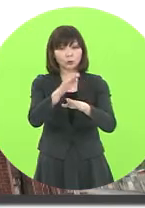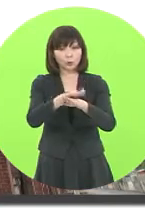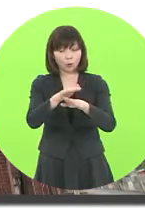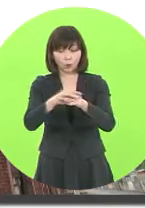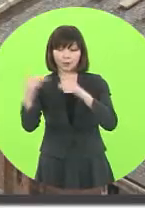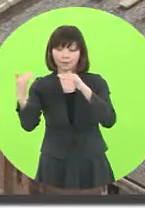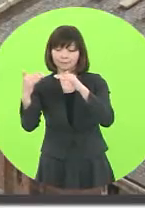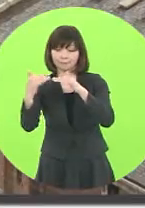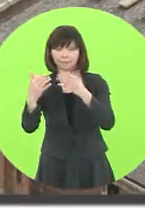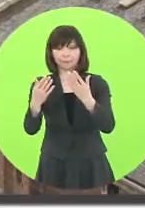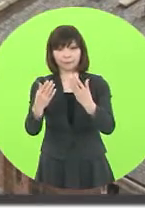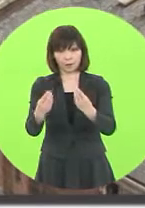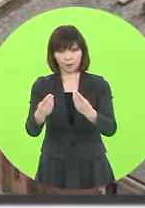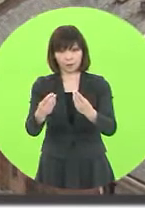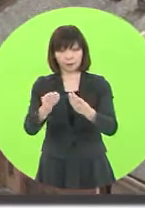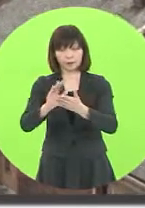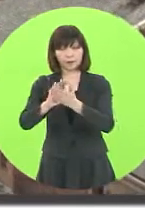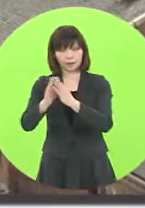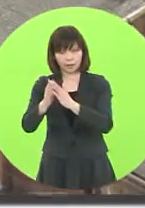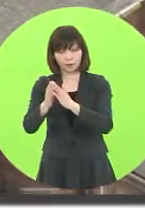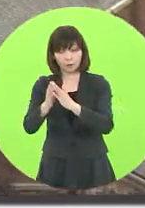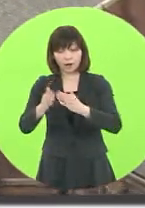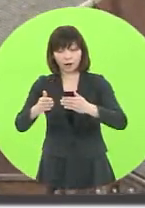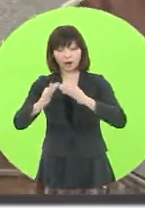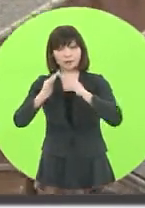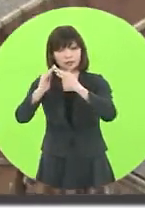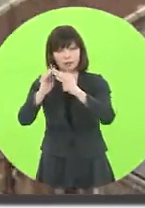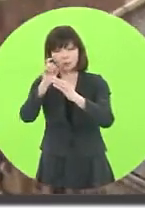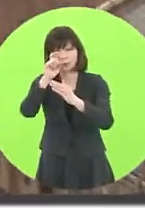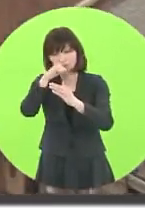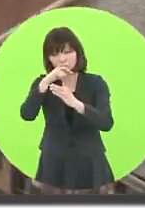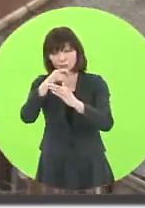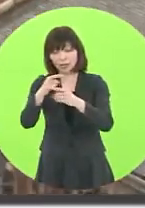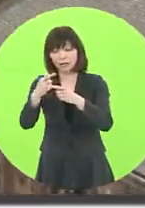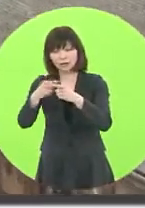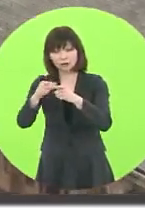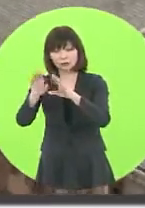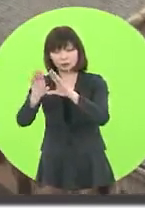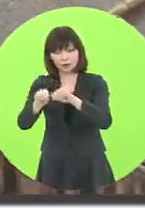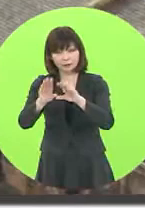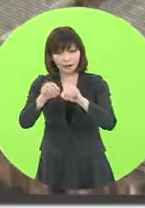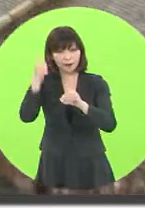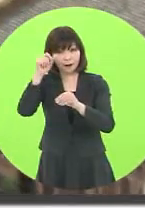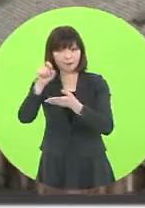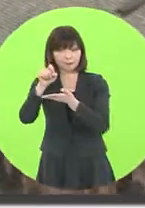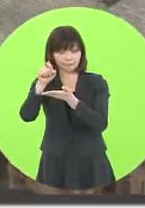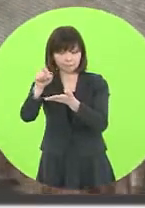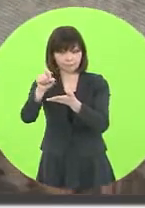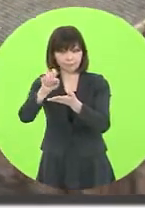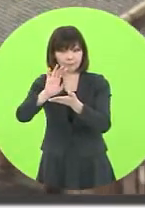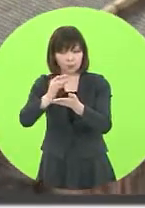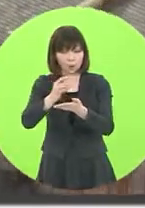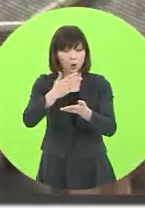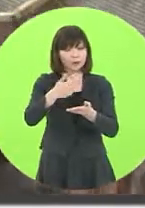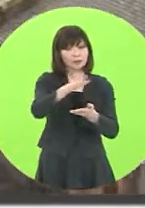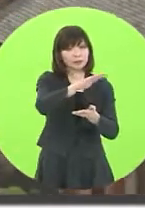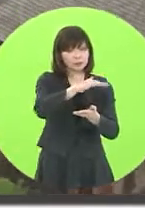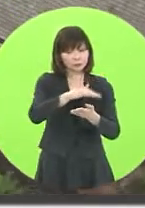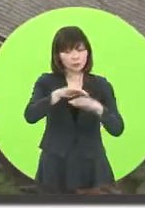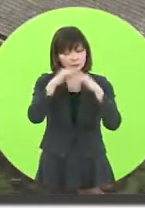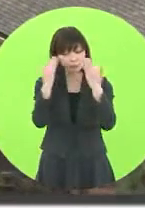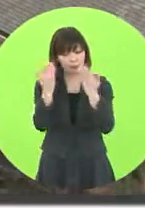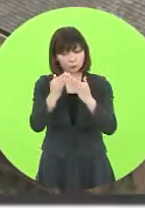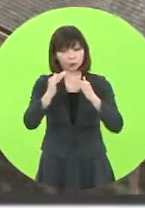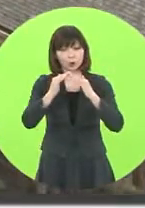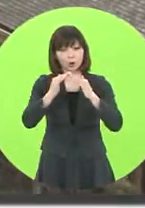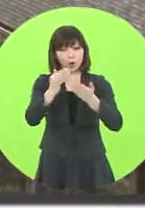。県は建物の老朽化を踏まえ一部解体する案を示しましたが、市民からはすべて保存すべきという意見も出ています